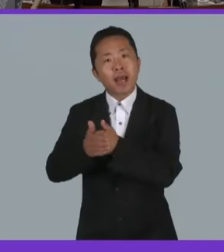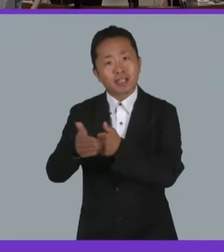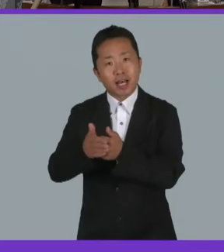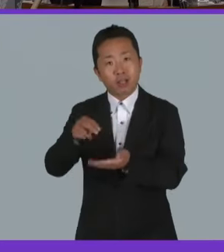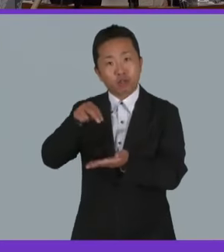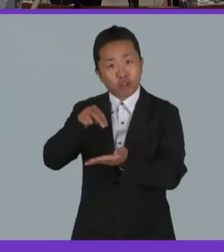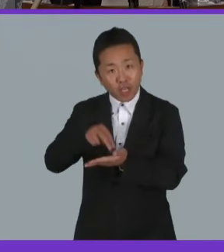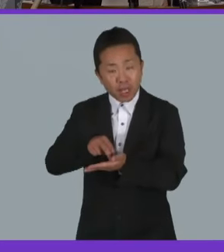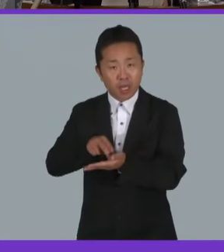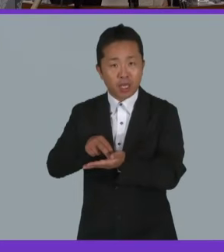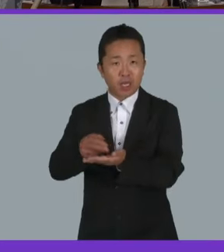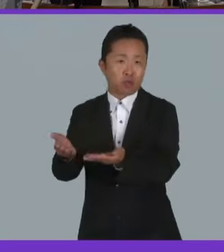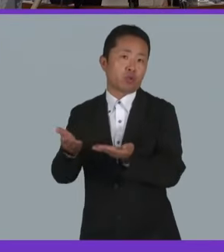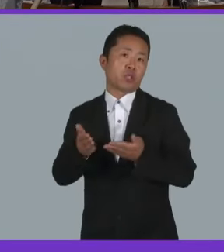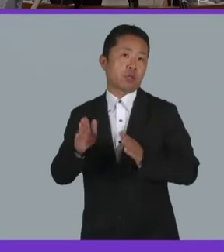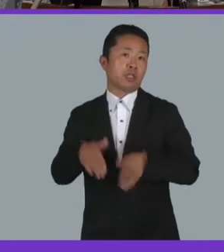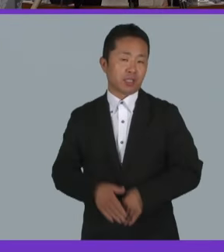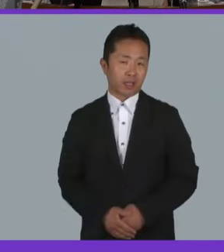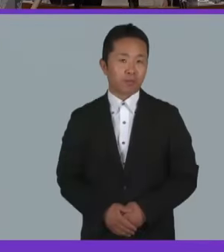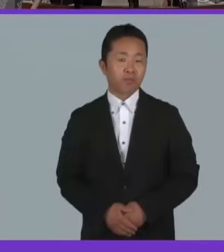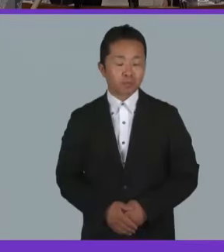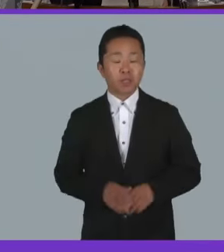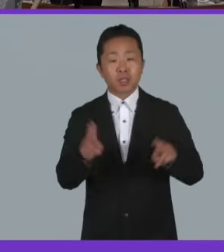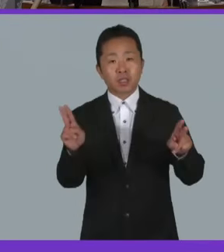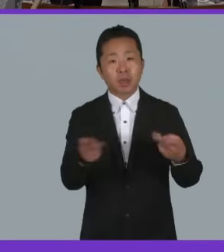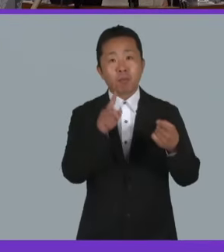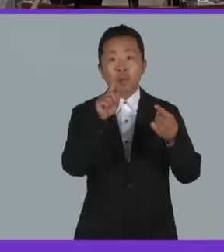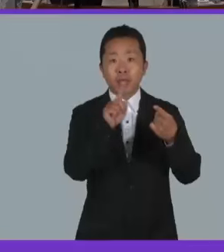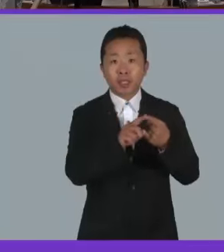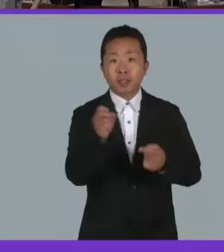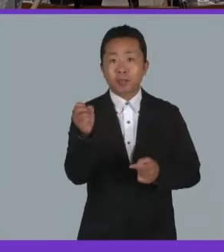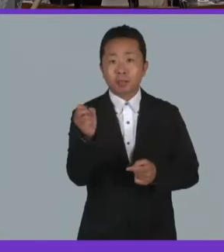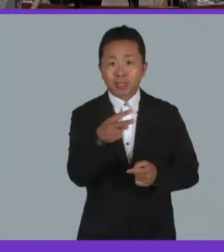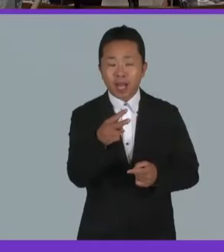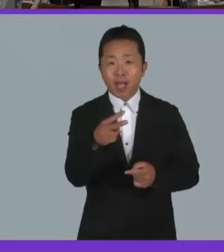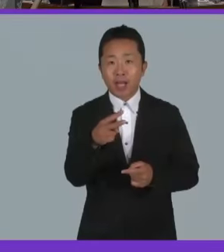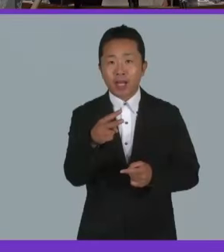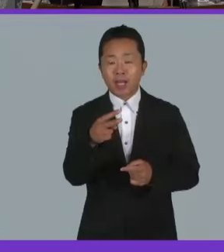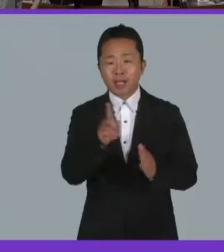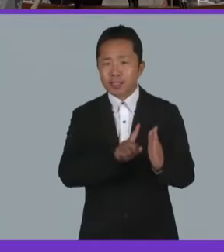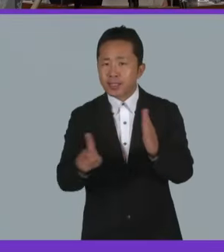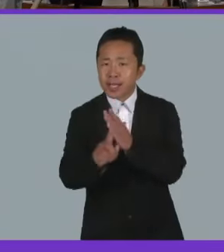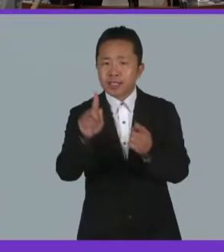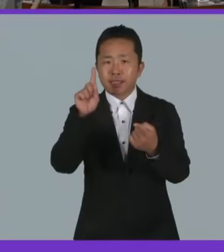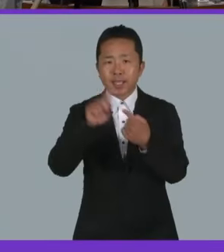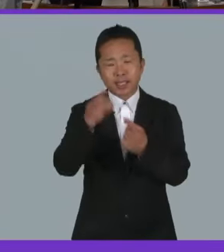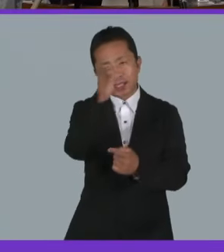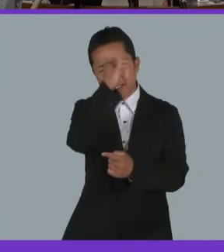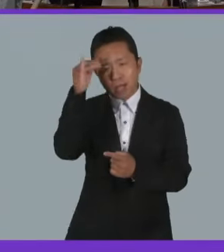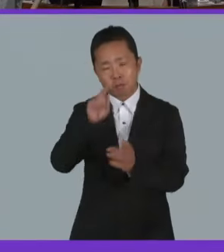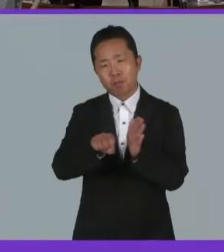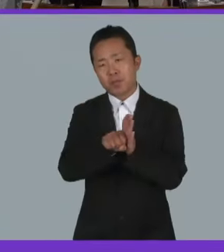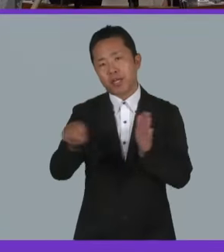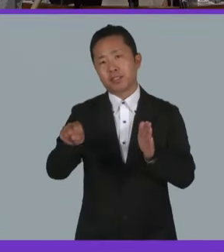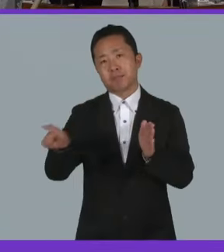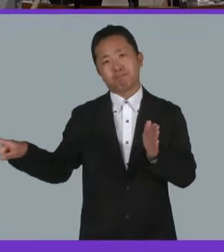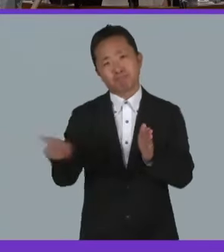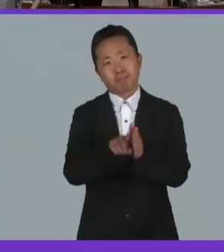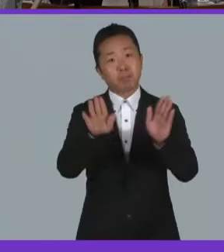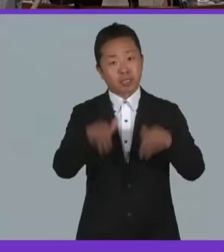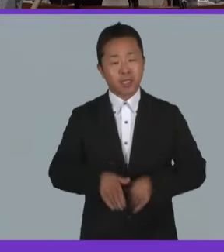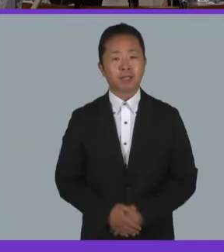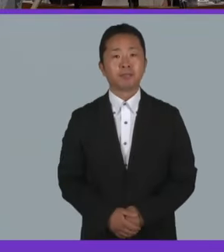協力いただき、専門的かつ先進的な知見を生かしてまいりました。